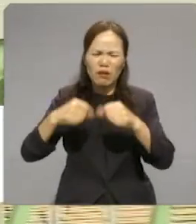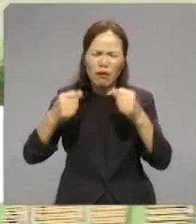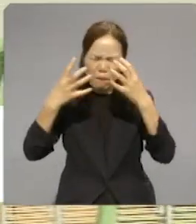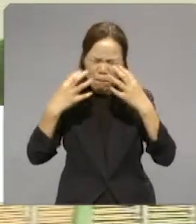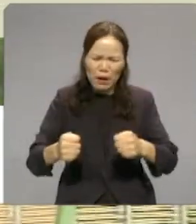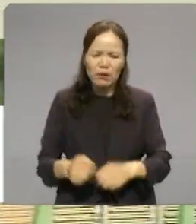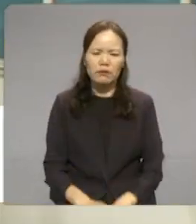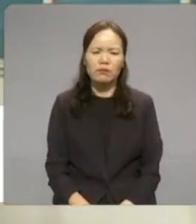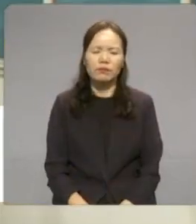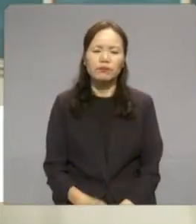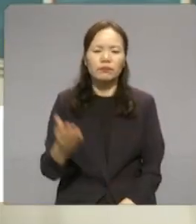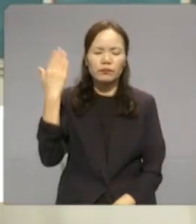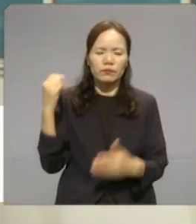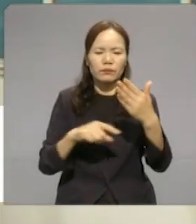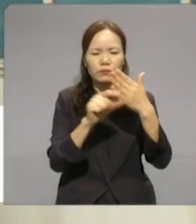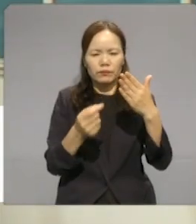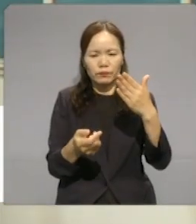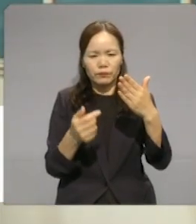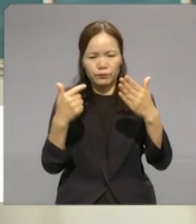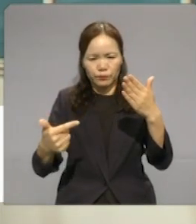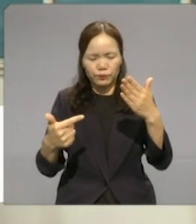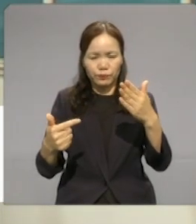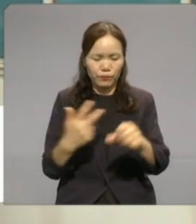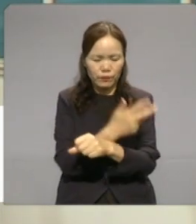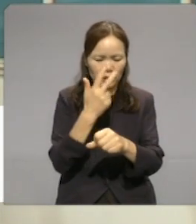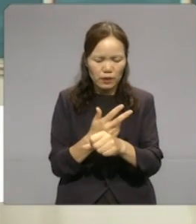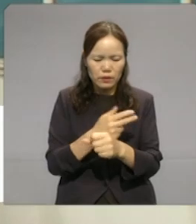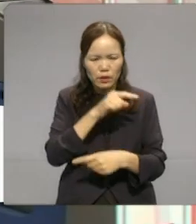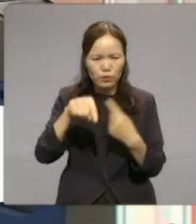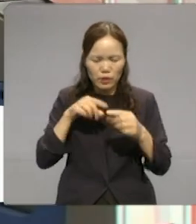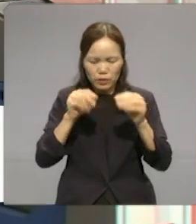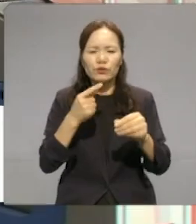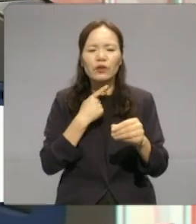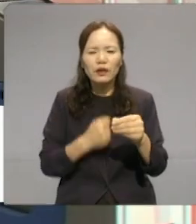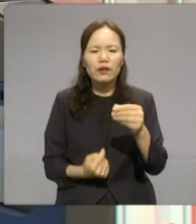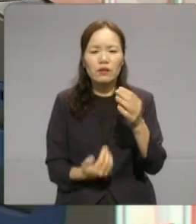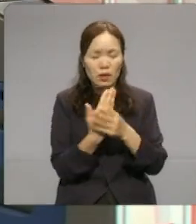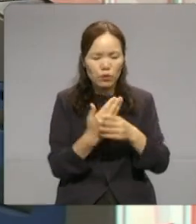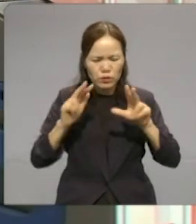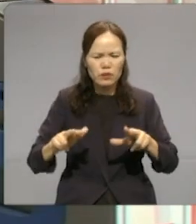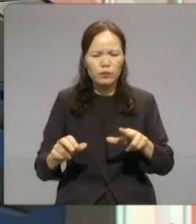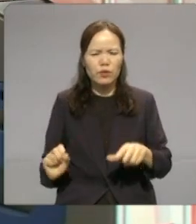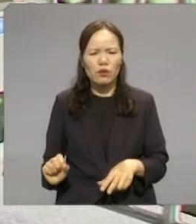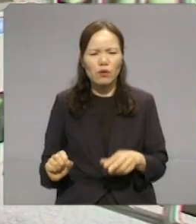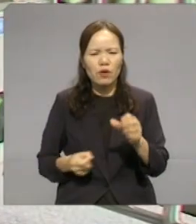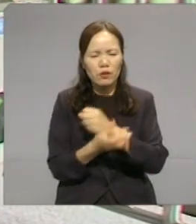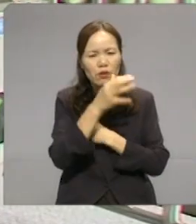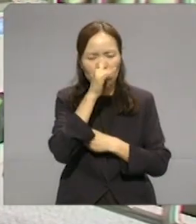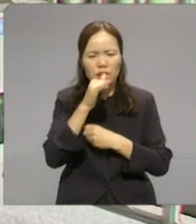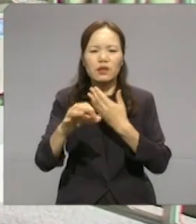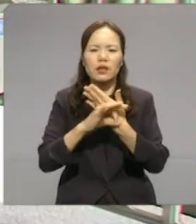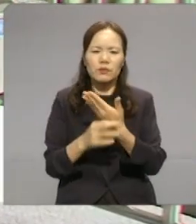높습니다. 지난달 6일 7시간가량 운행이 중단됐던 사고는 지금도 여파가 큽니다.